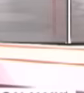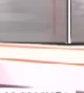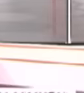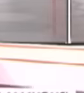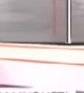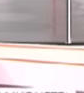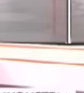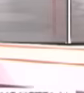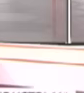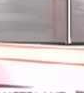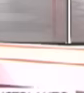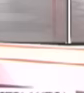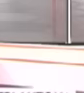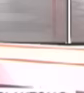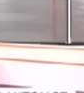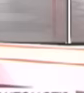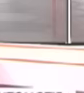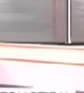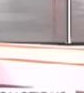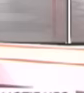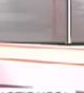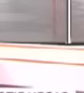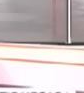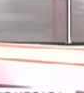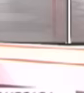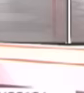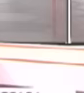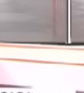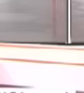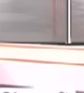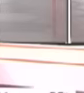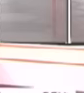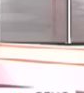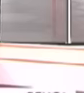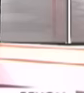kesetiaan anda. Nasional 8 terus membawa Malaysia ke depan. Assalamualaikum. Salam sejahtera.